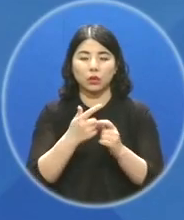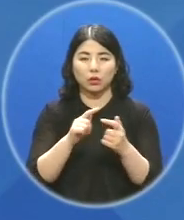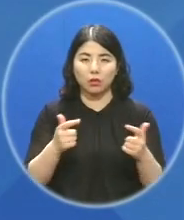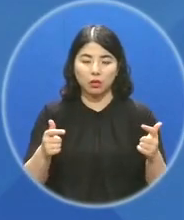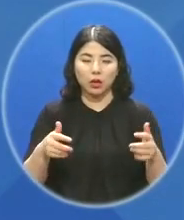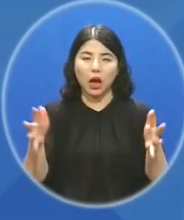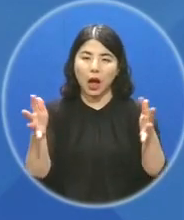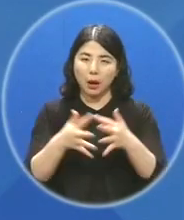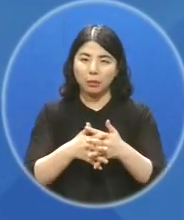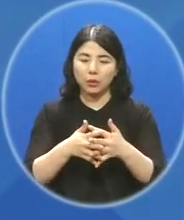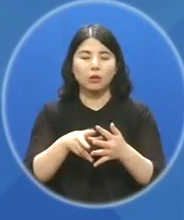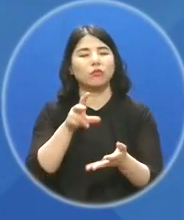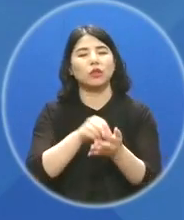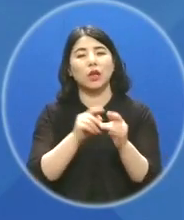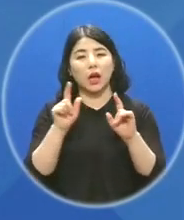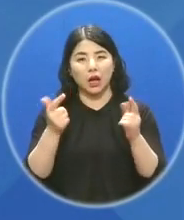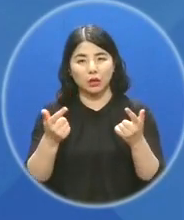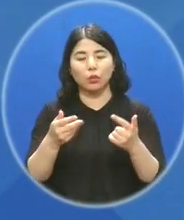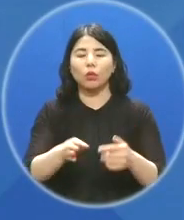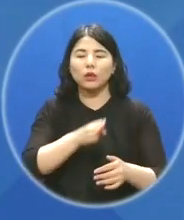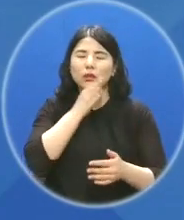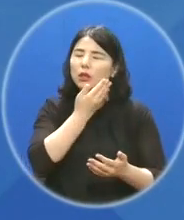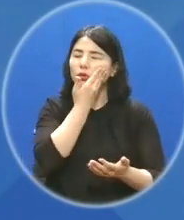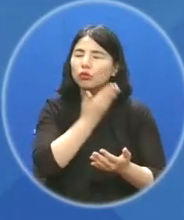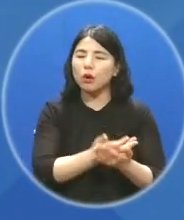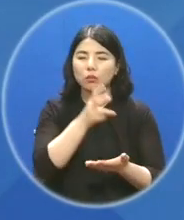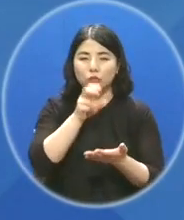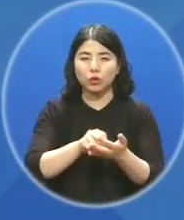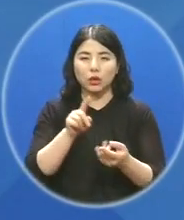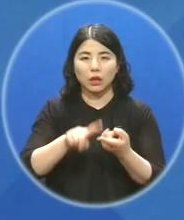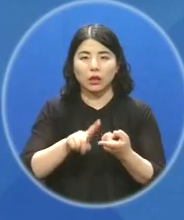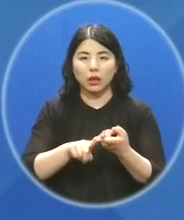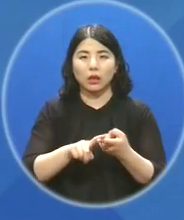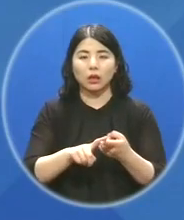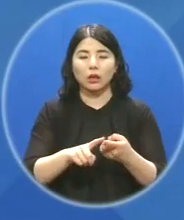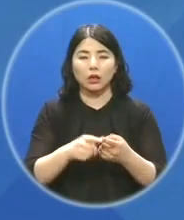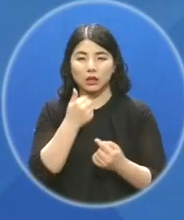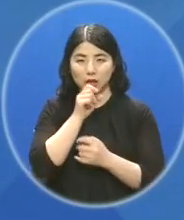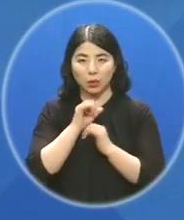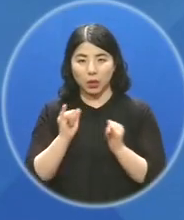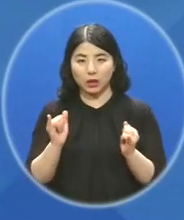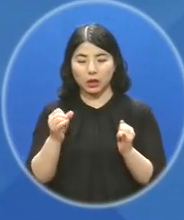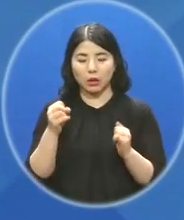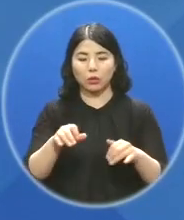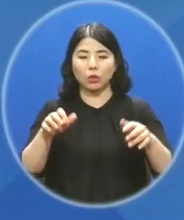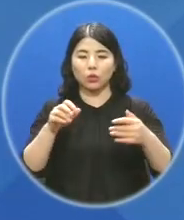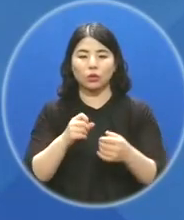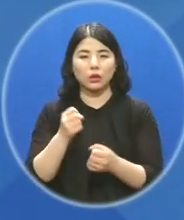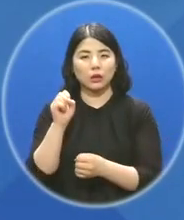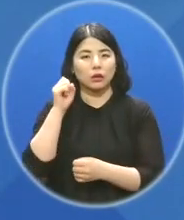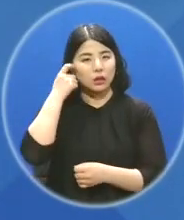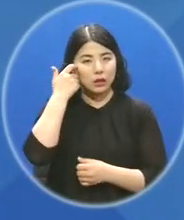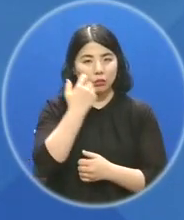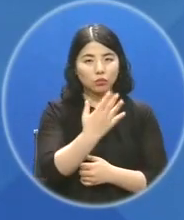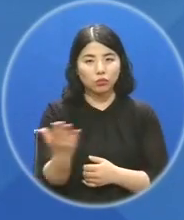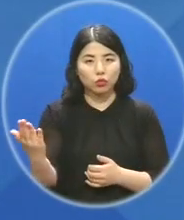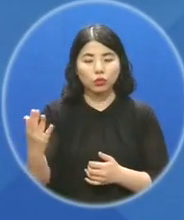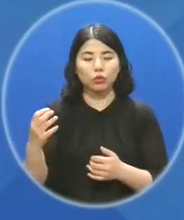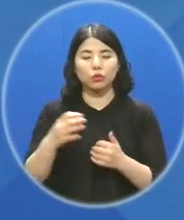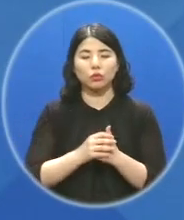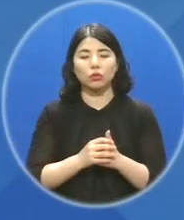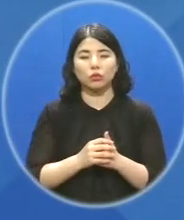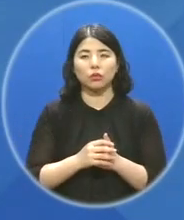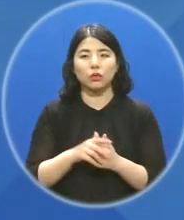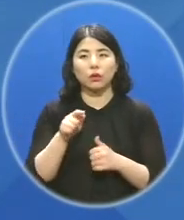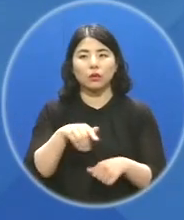합의형 의제가 아니라 정말 쟁점이 될 만한 의제들을 사회자님께서 해놓고 질문을 하고